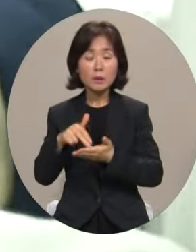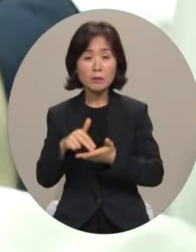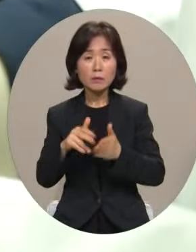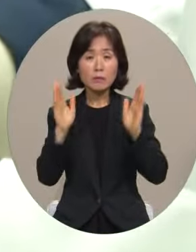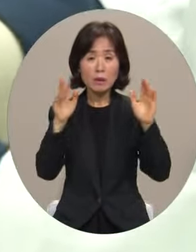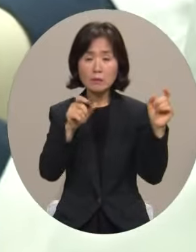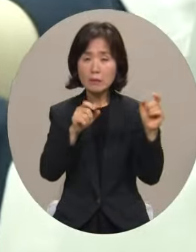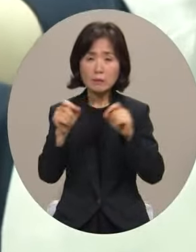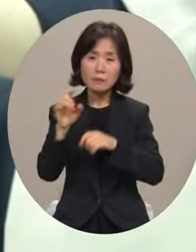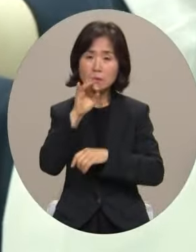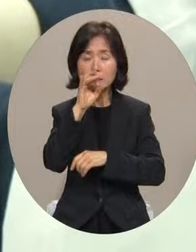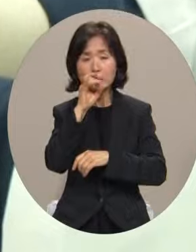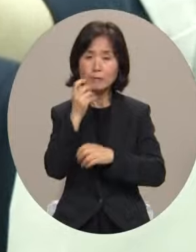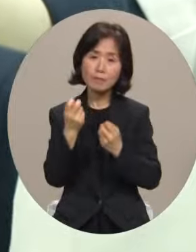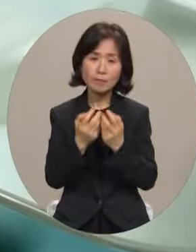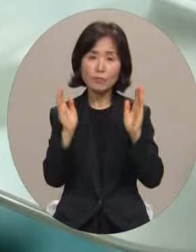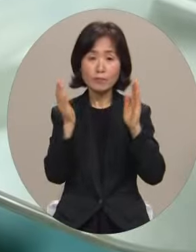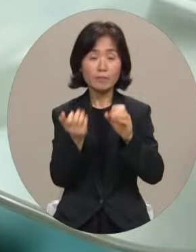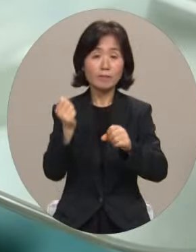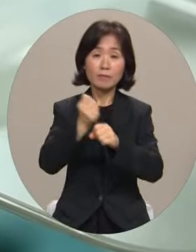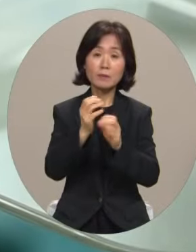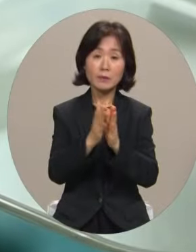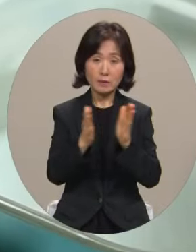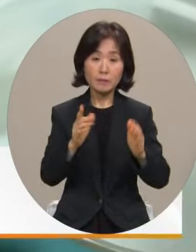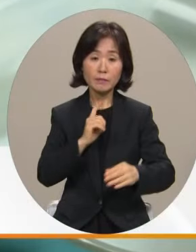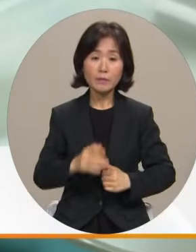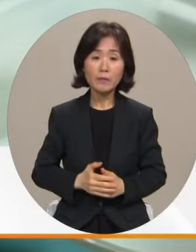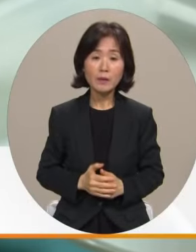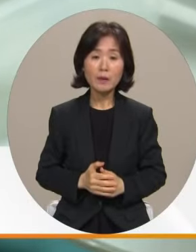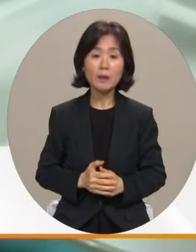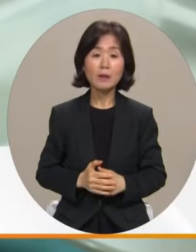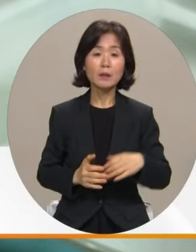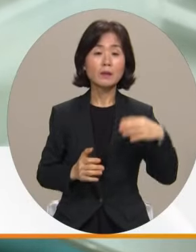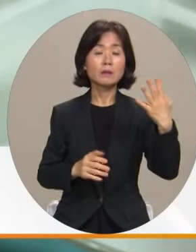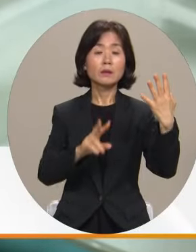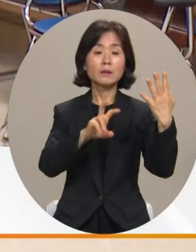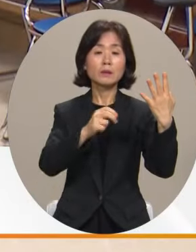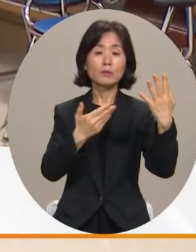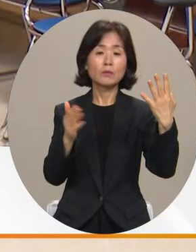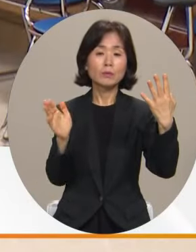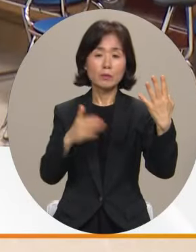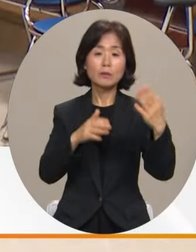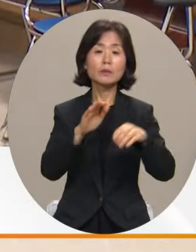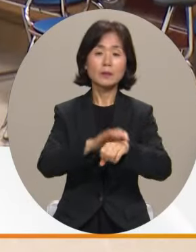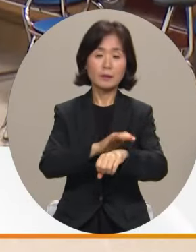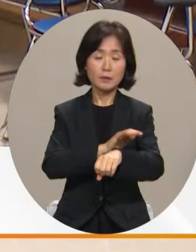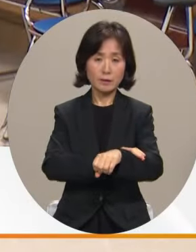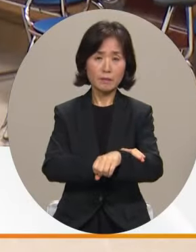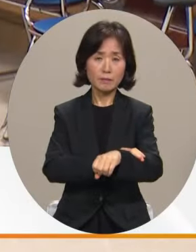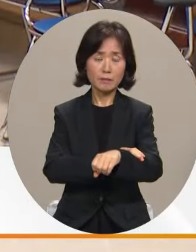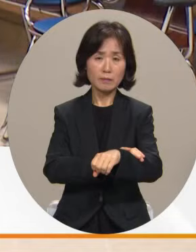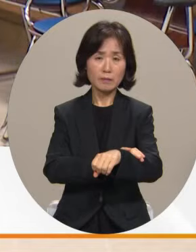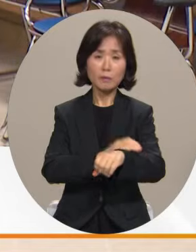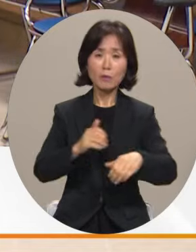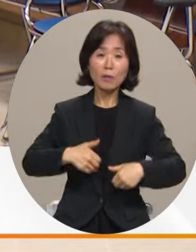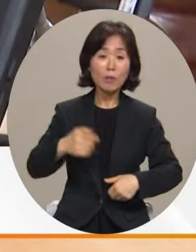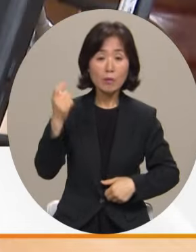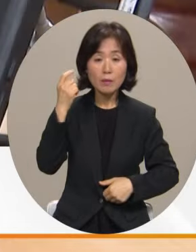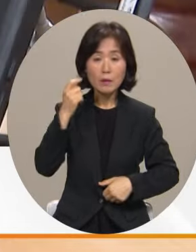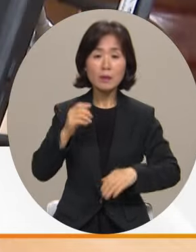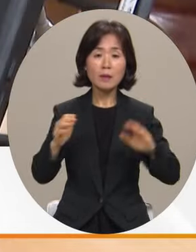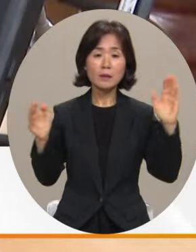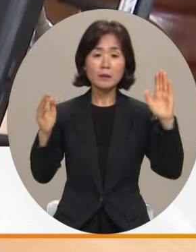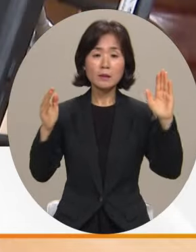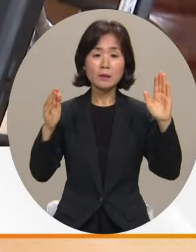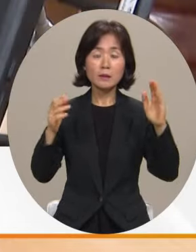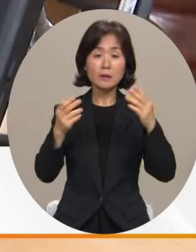이상 미룰 수 없다는 입장입니다. 우리가 계속 29일부터 실습은 그때부터 해야 학생들이